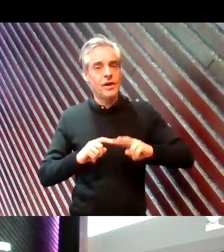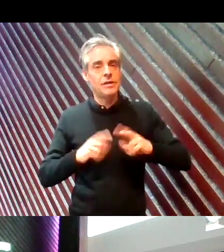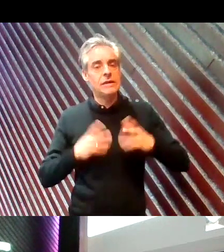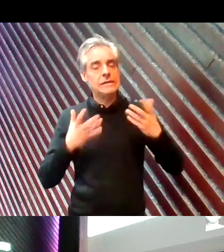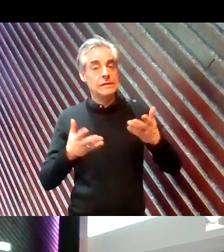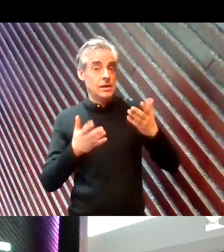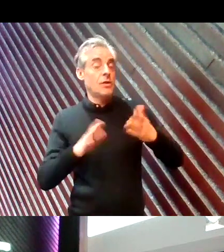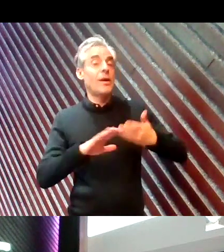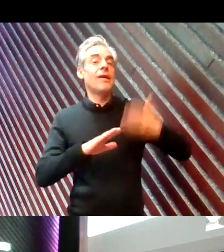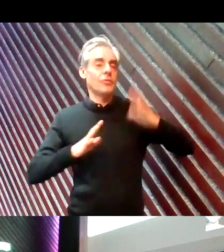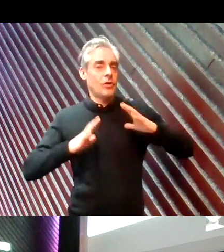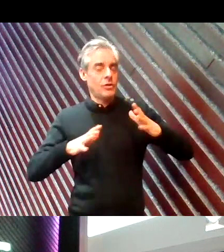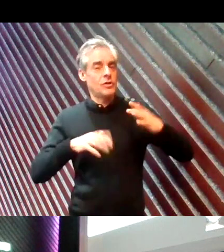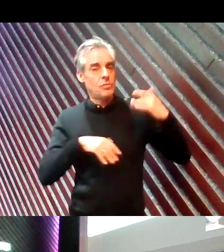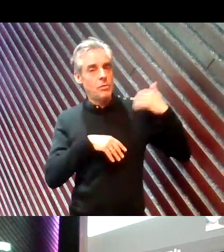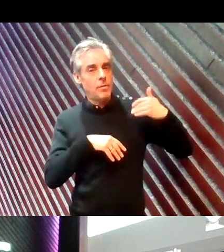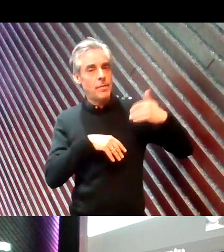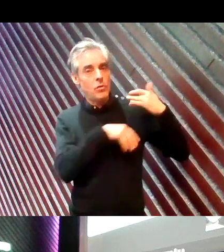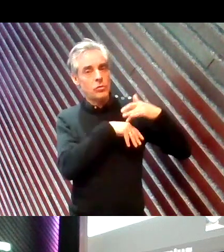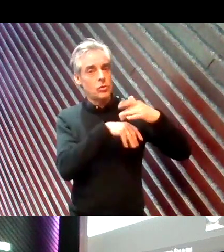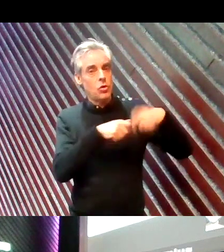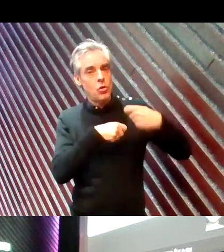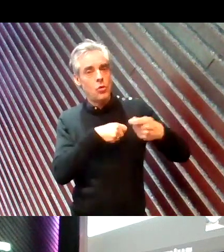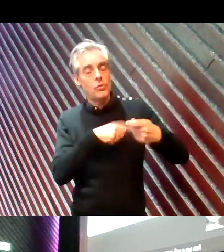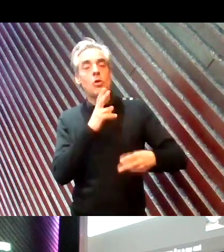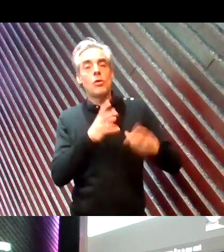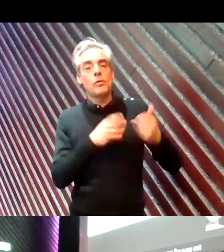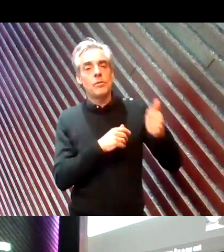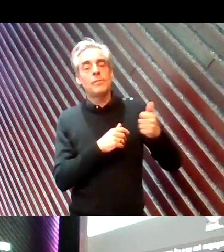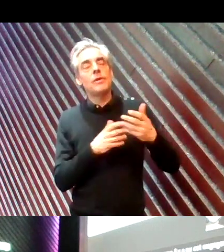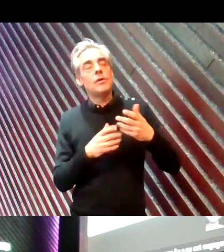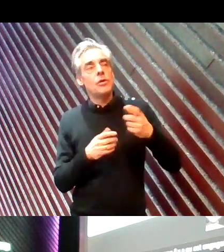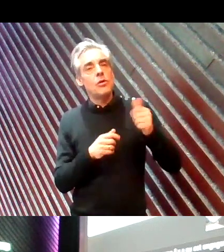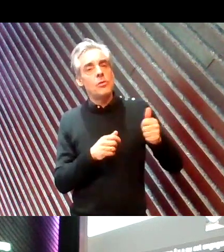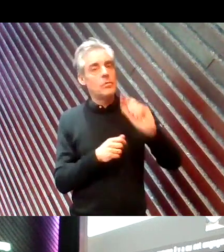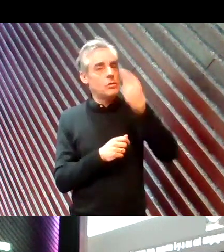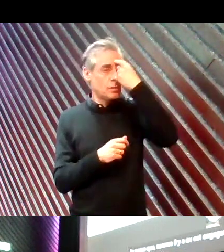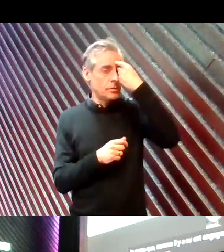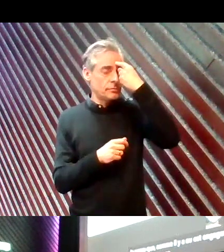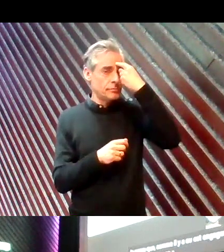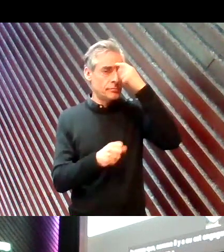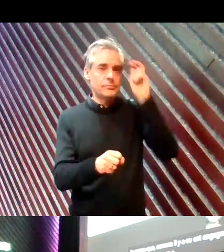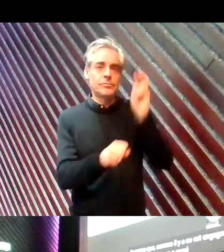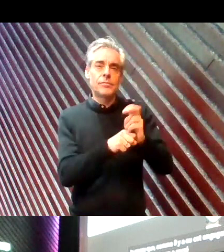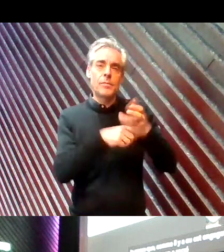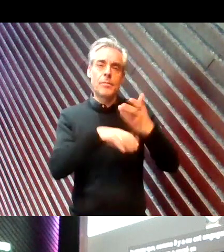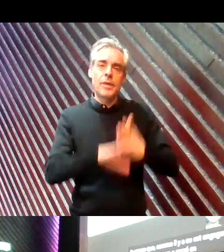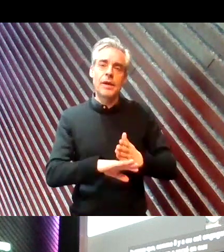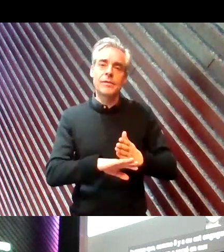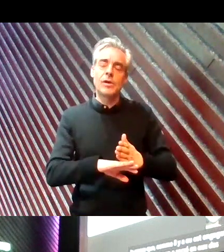comme il y a eu cet engagement qui est relativement long, eh bien, on a ancré en eux quelque part des prédispositions